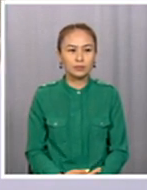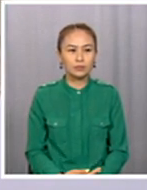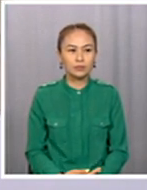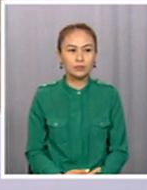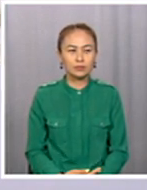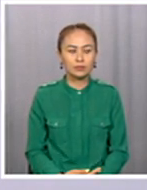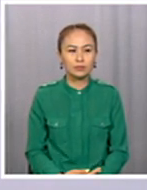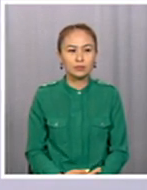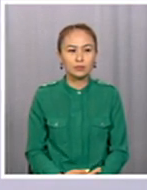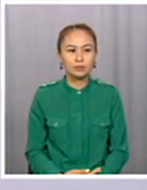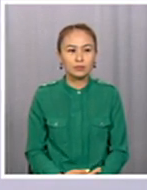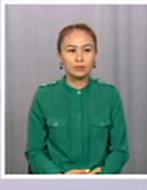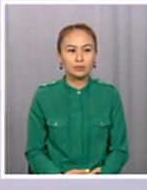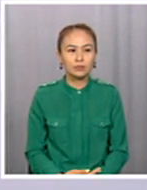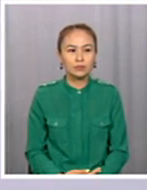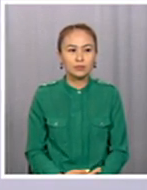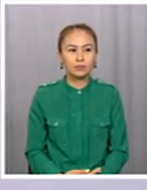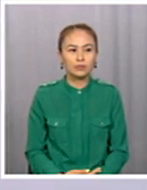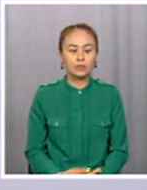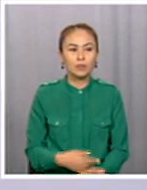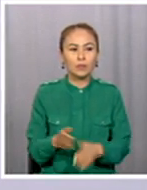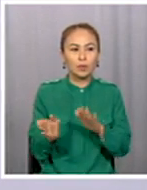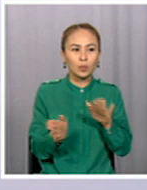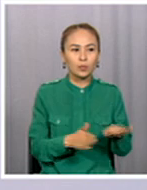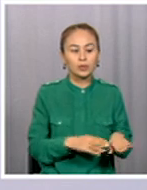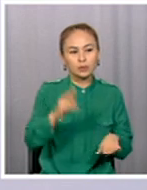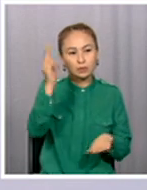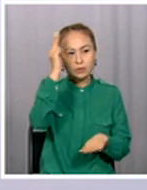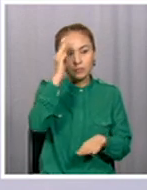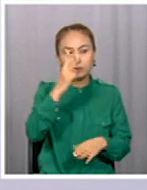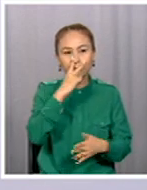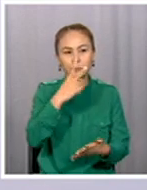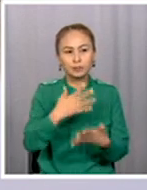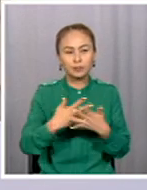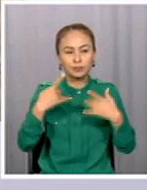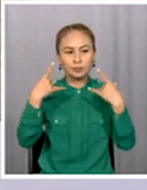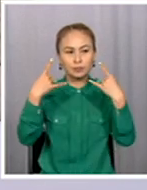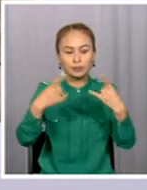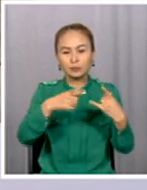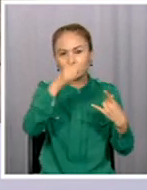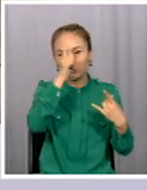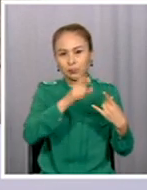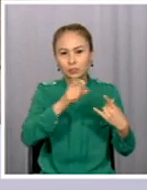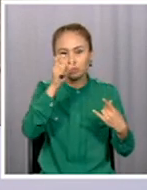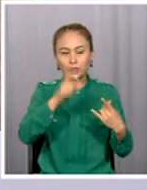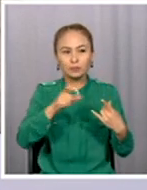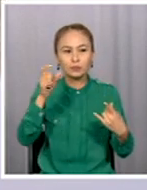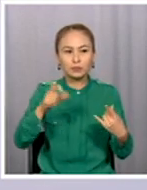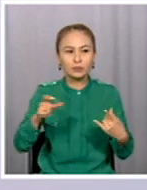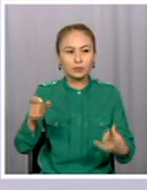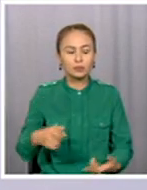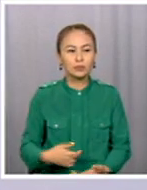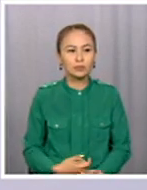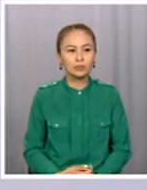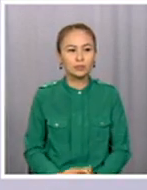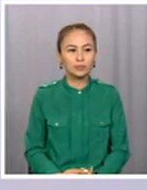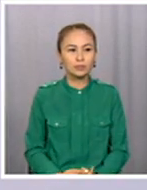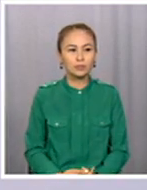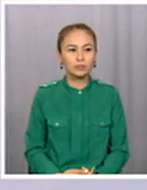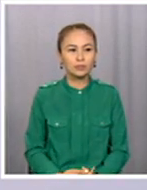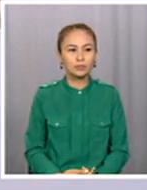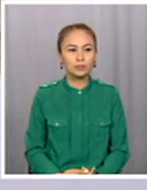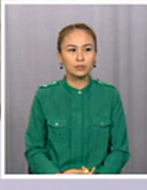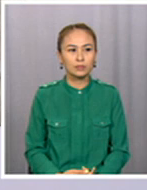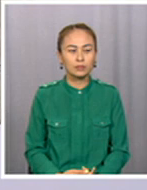орындап көрейік. Мінекей, өткен сабақта өткен, біздің экранымызда бағанды диаграмманы көріп тұрмыз. Олай болса,